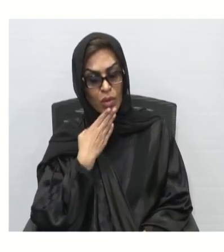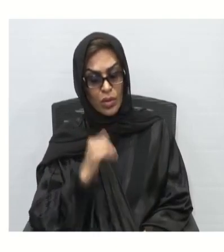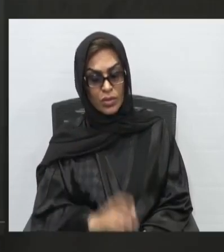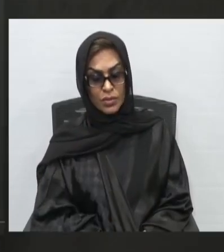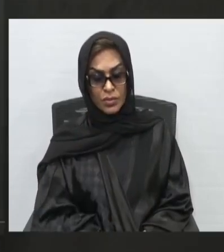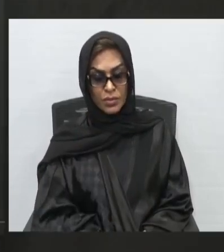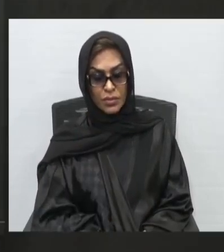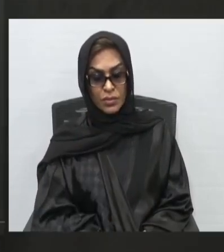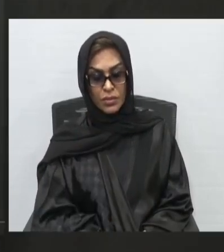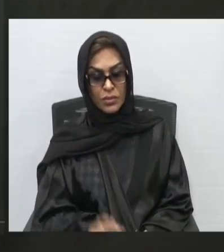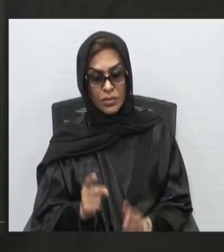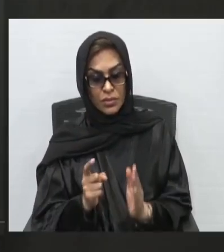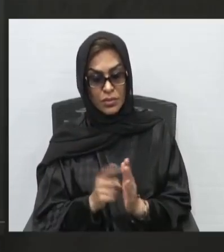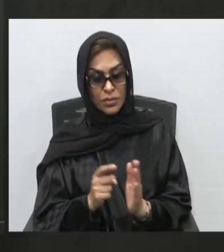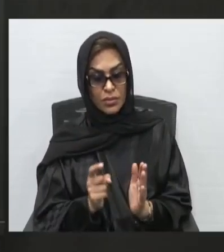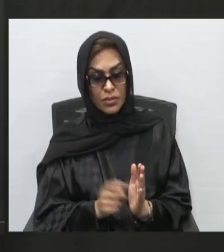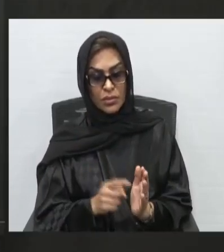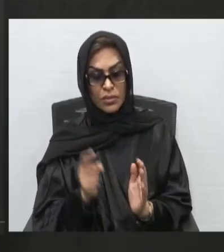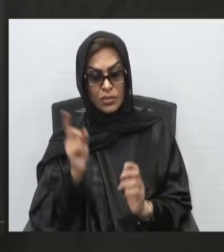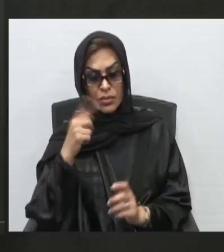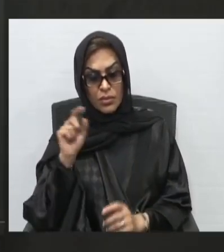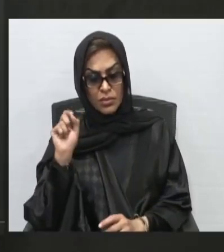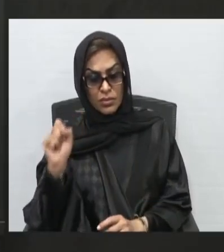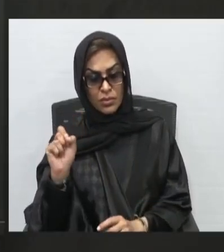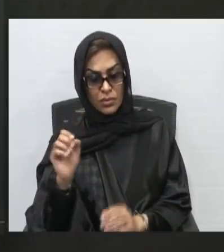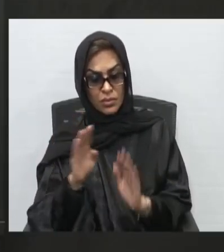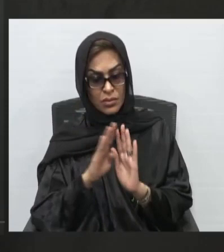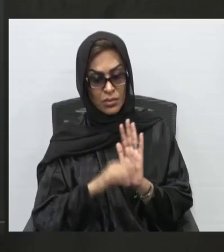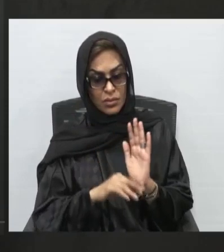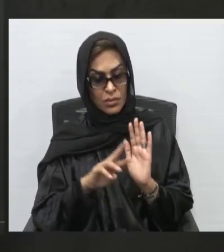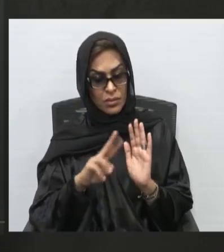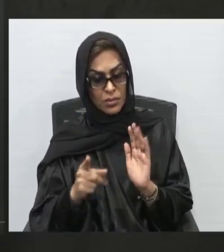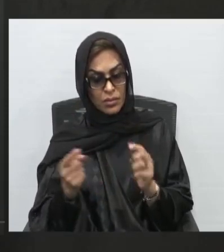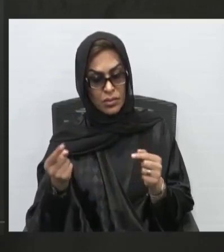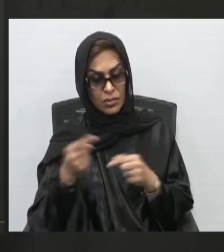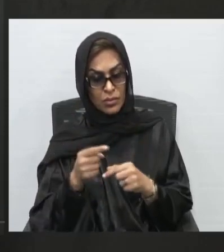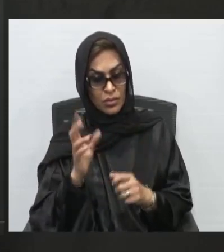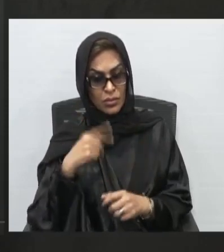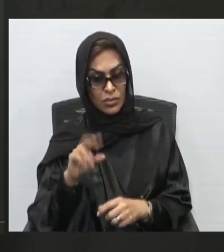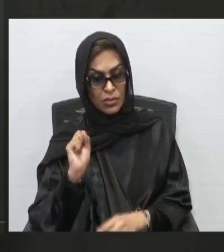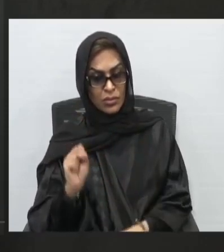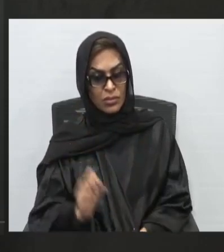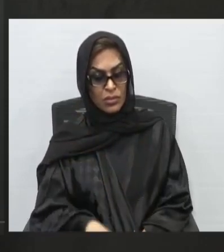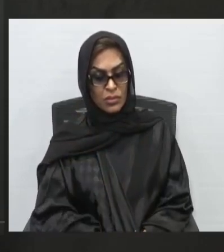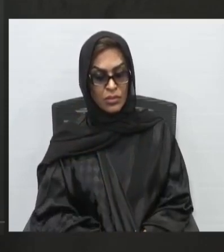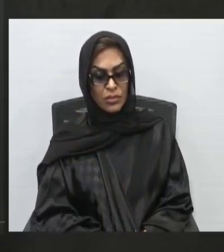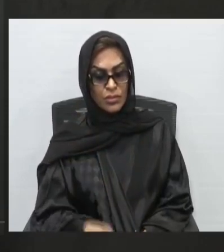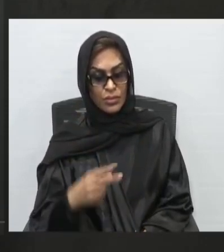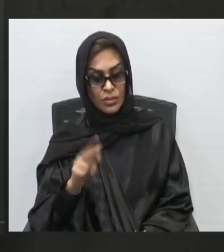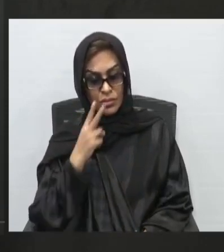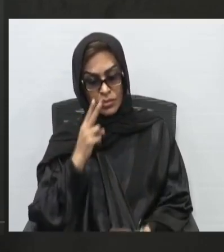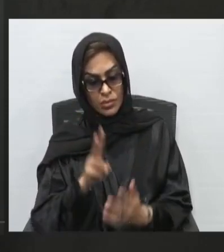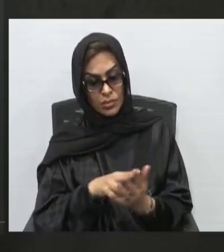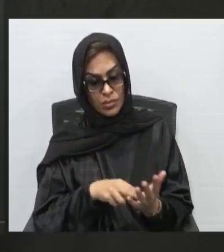استخدم برامج حمايه من الفيروسات كلمه المرور تكون مختلفه وقويه في التطبيقات اقرا